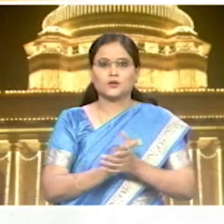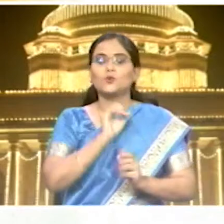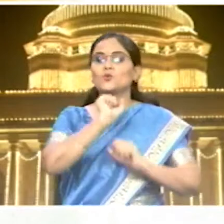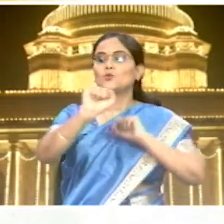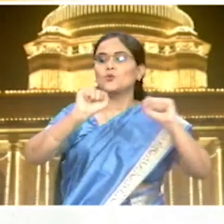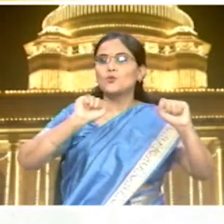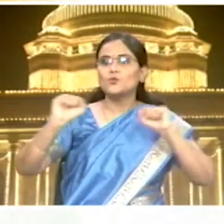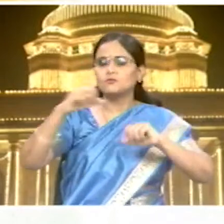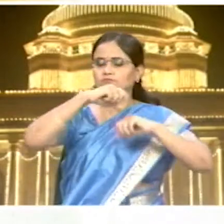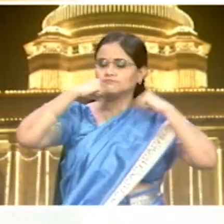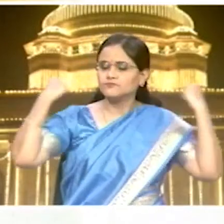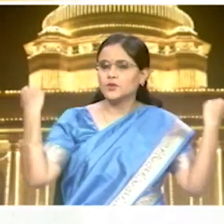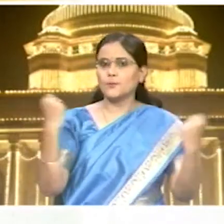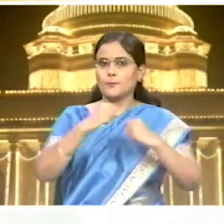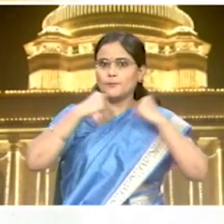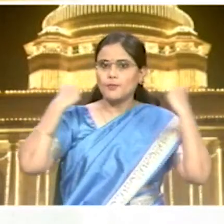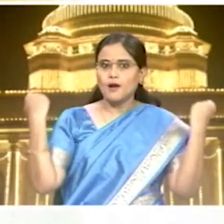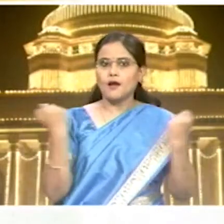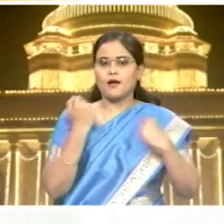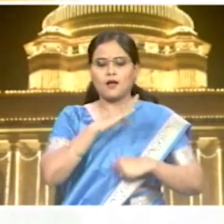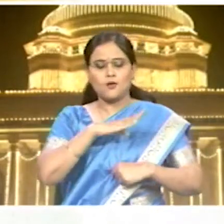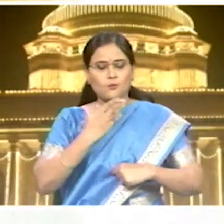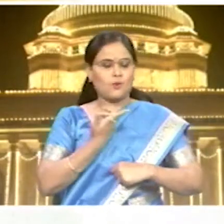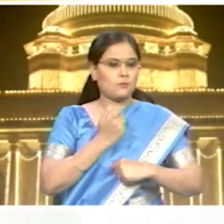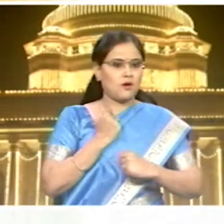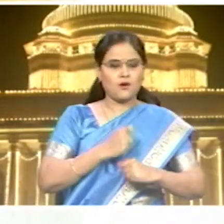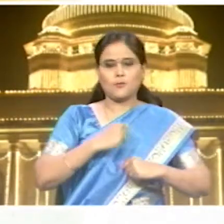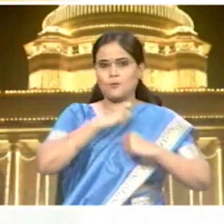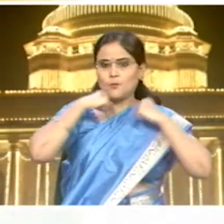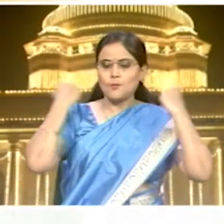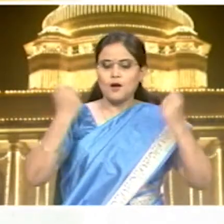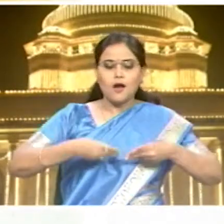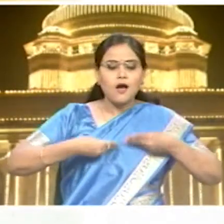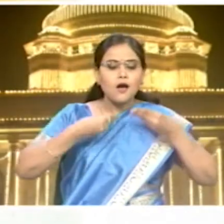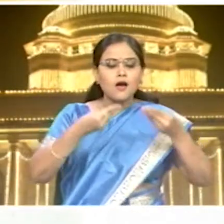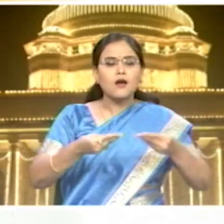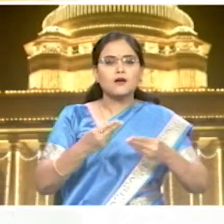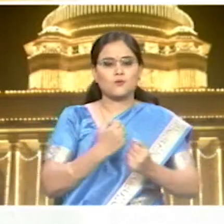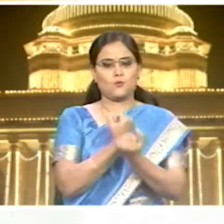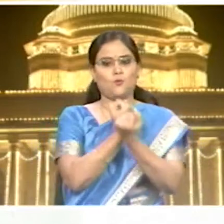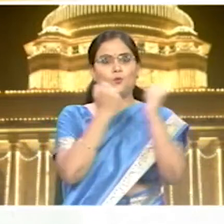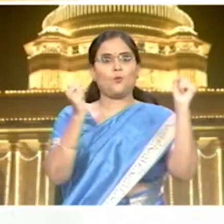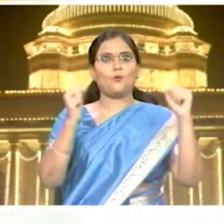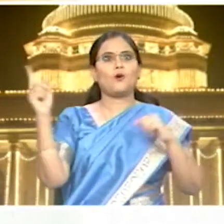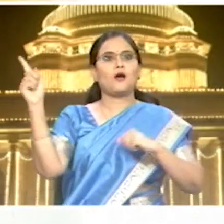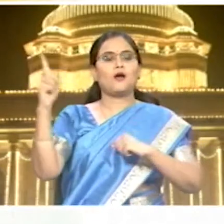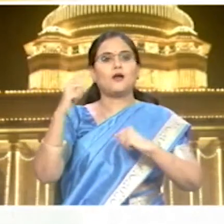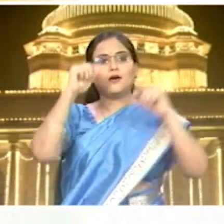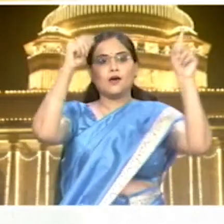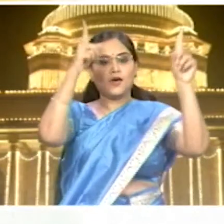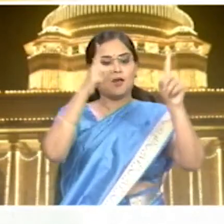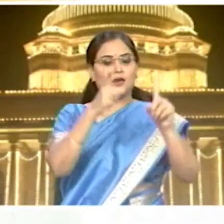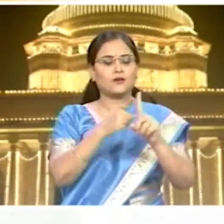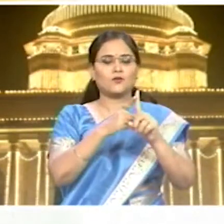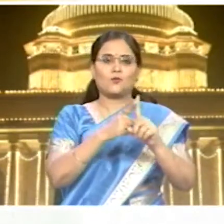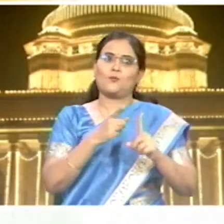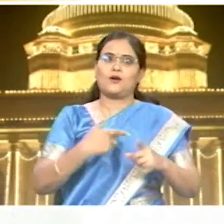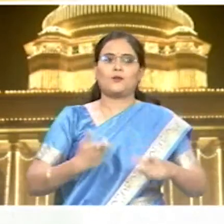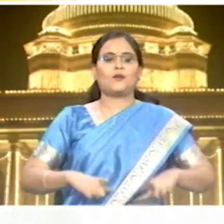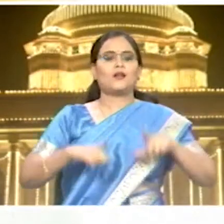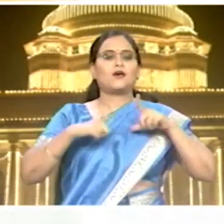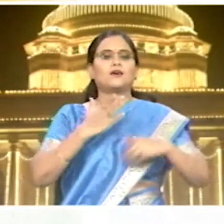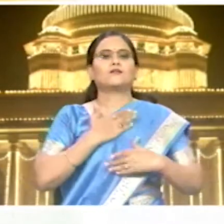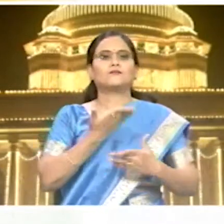अपना सर्वस्व बलिदान कर दिया ताकि हम सब एक स्वाधीन भारत में सांस ले सके। भारत की